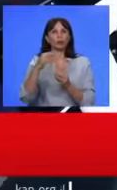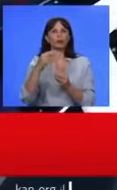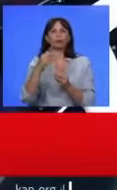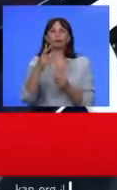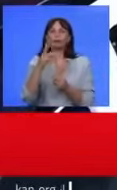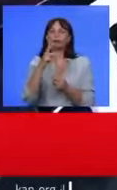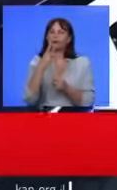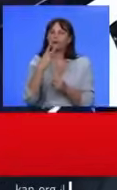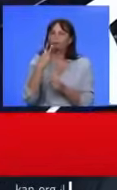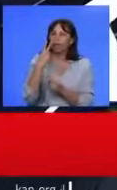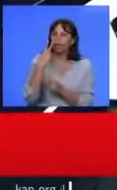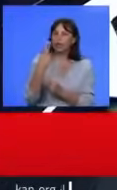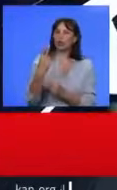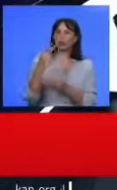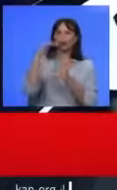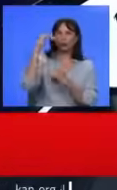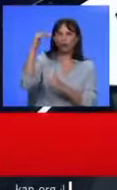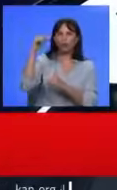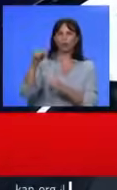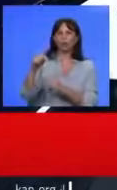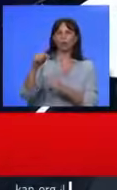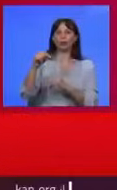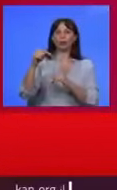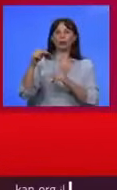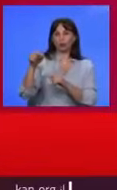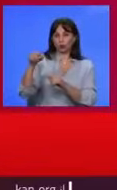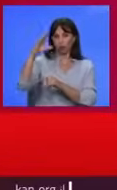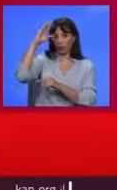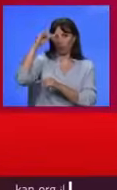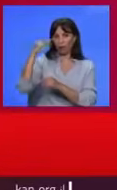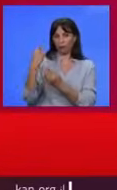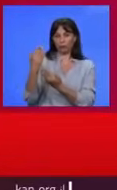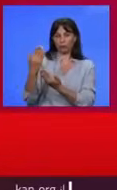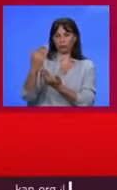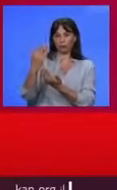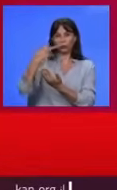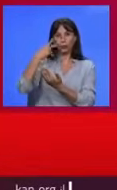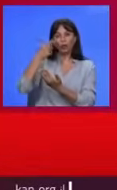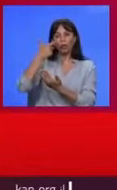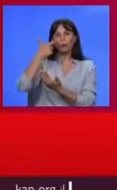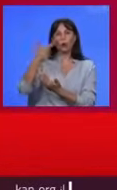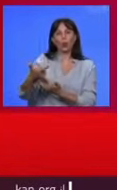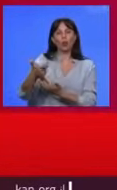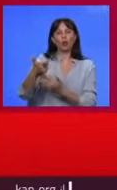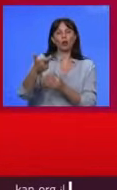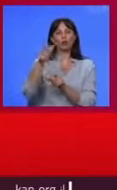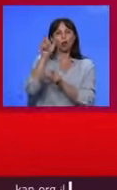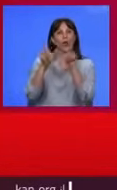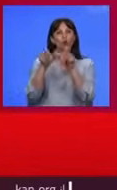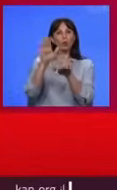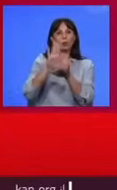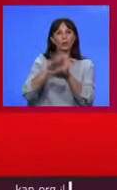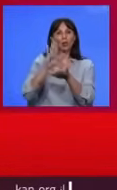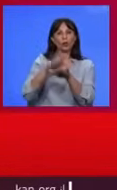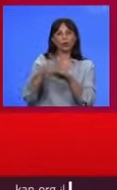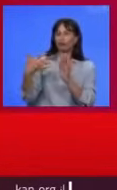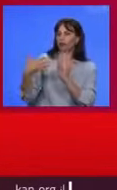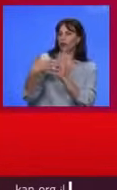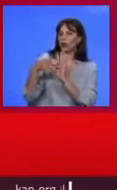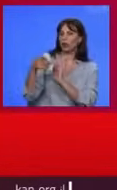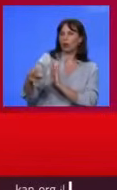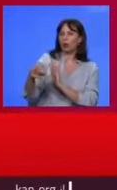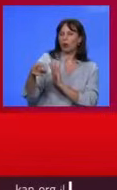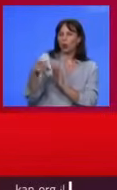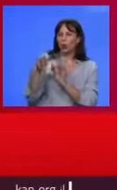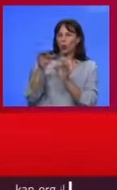אקווריום ציורי, שבו הוא נמצא תחת פיקוח של אנשי מקצוע, שבודקים אותו בציציות